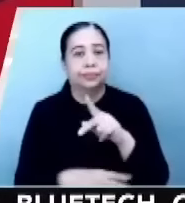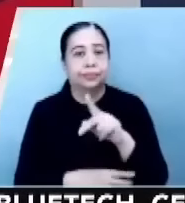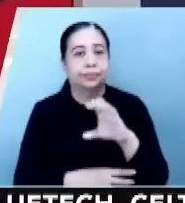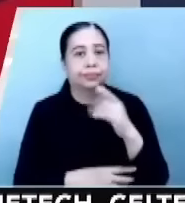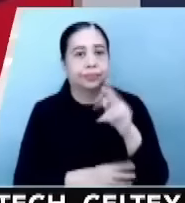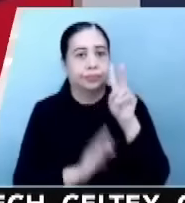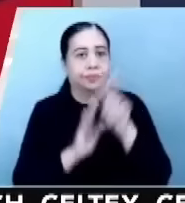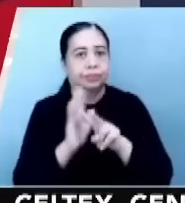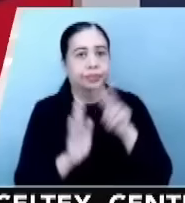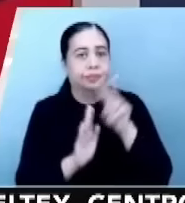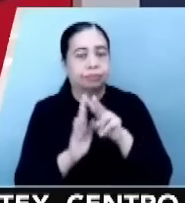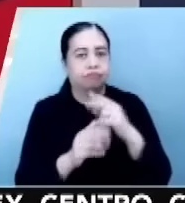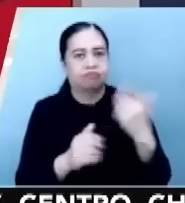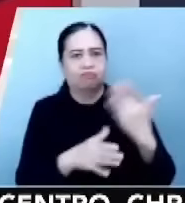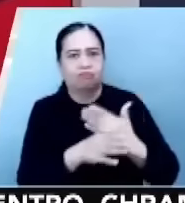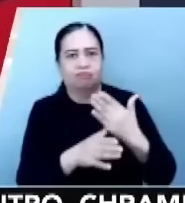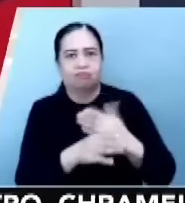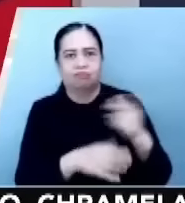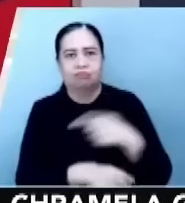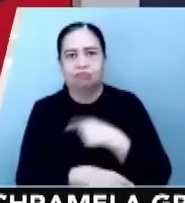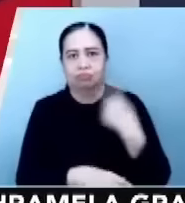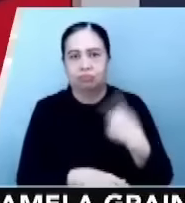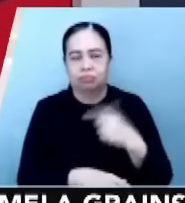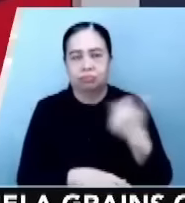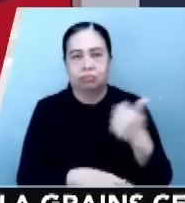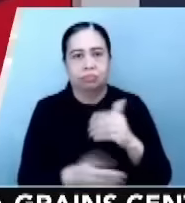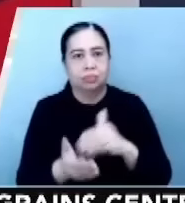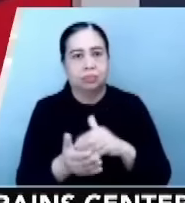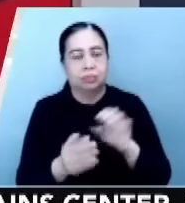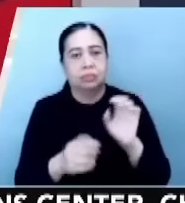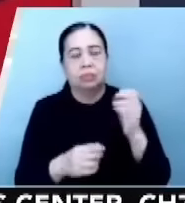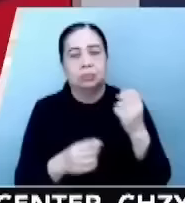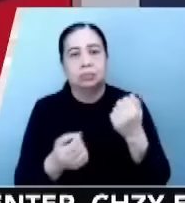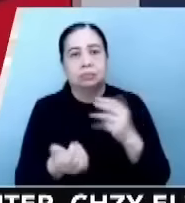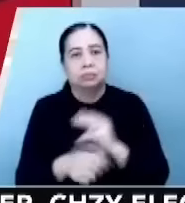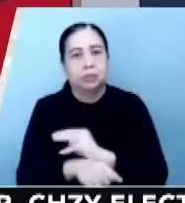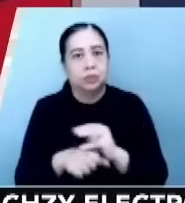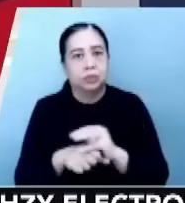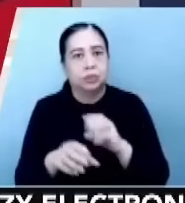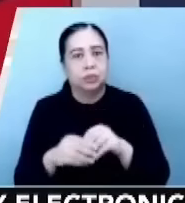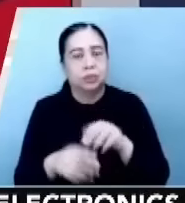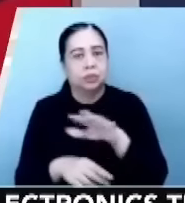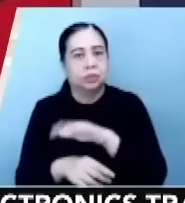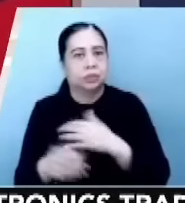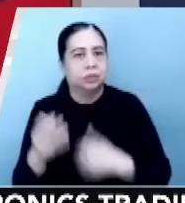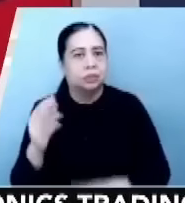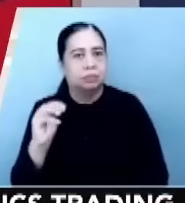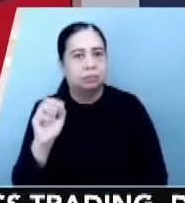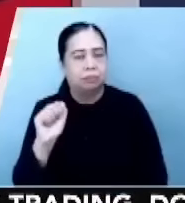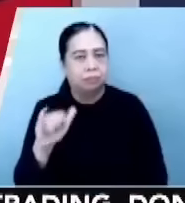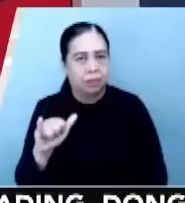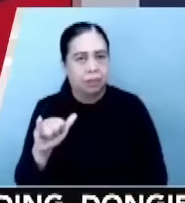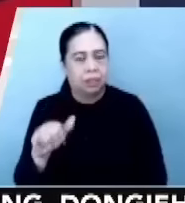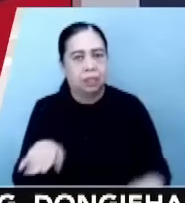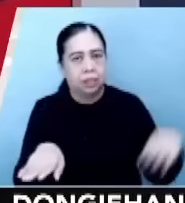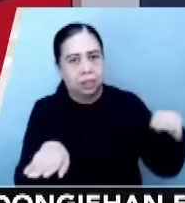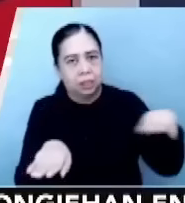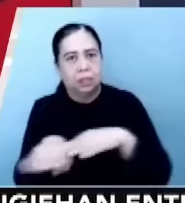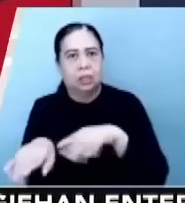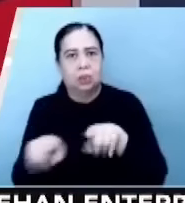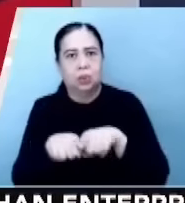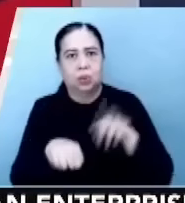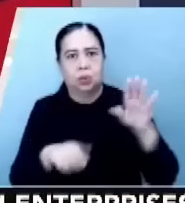ng panghaharas ng China sa isang medical evacuation mission sa Ayungin Shoal nitong Mayo. Nambangga rin ng rubber